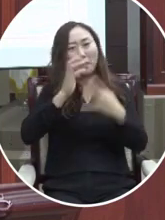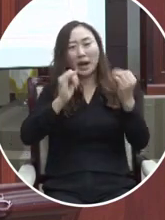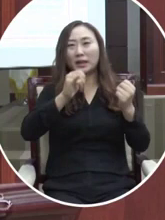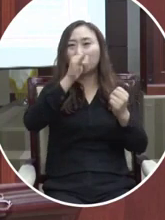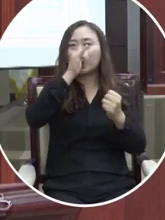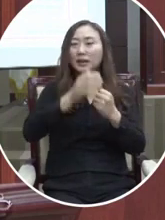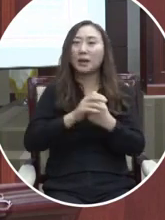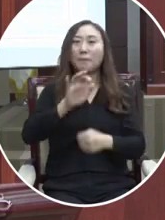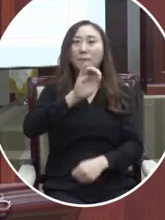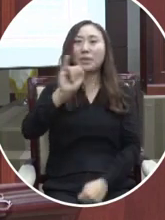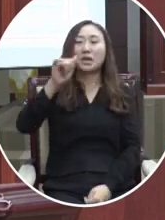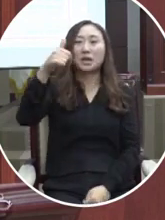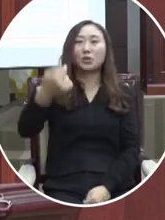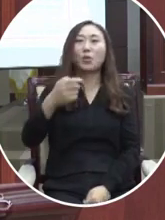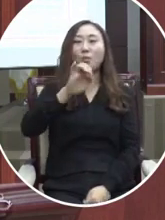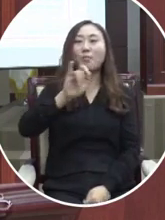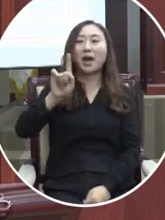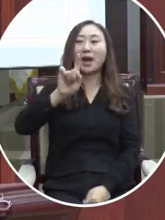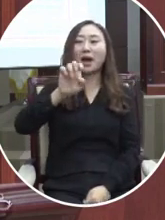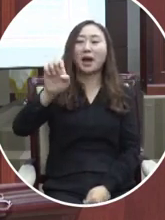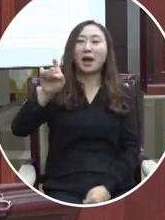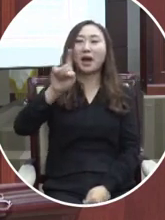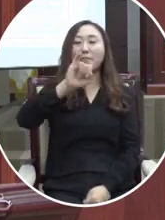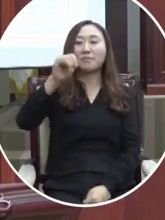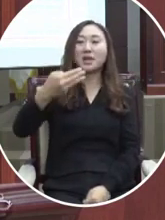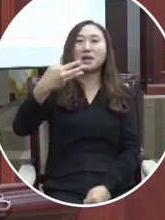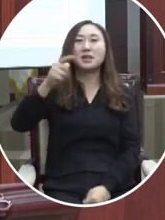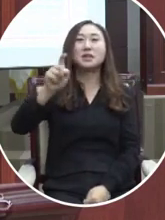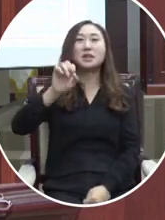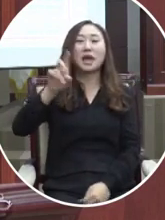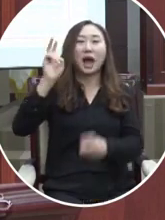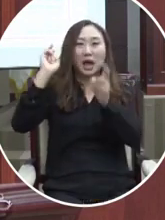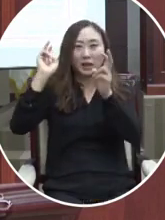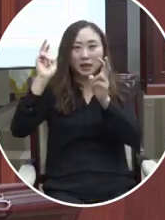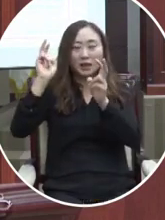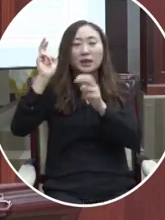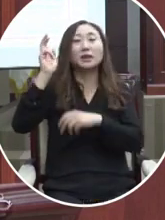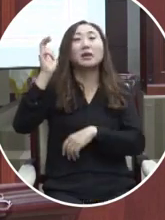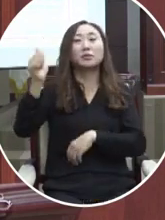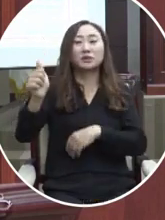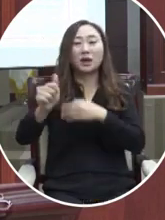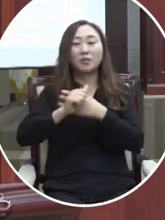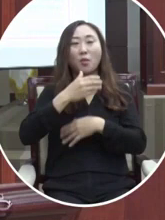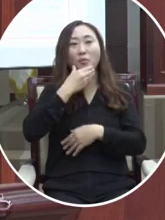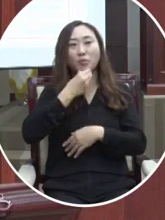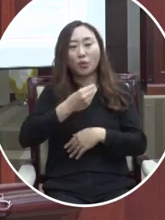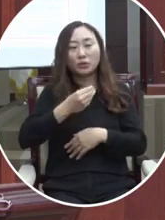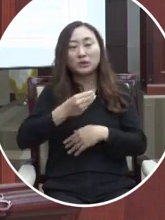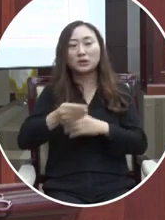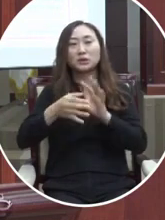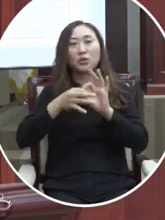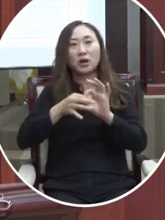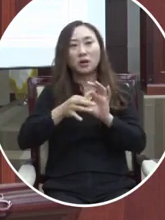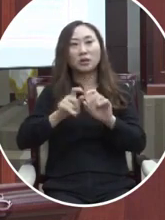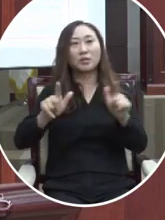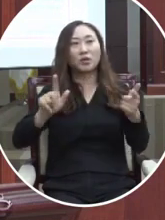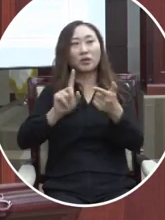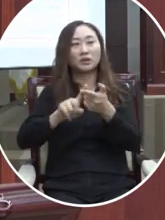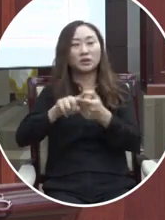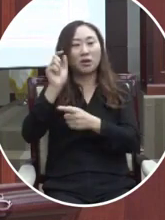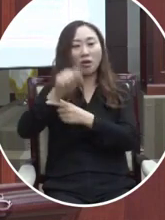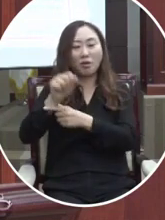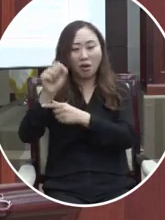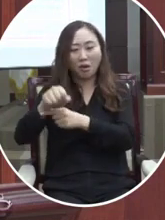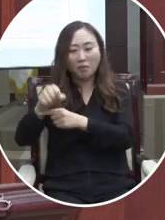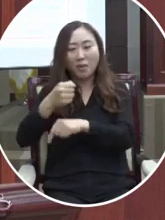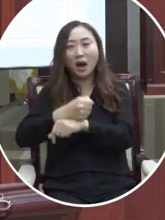대표, 즉 피노파밀리아 대표가 사회복지시설 용지에 복지시설을 건립하여 복지사업을 하겠다고 각종